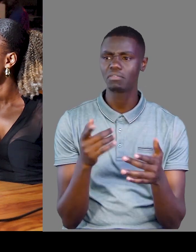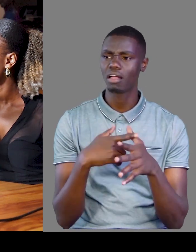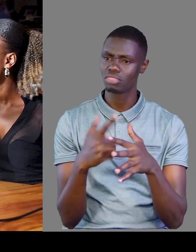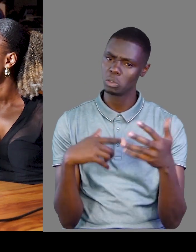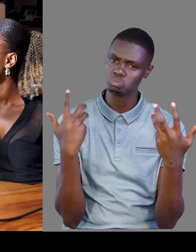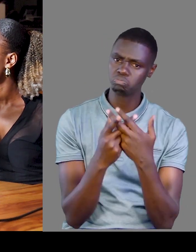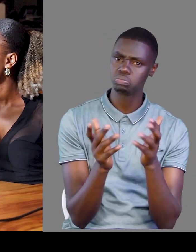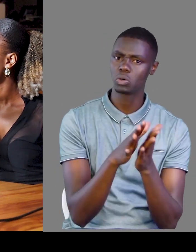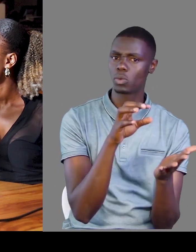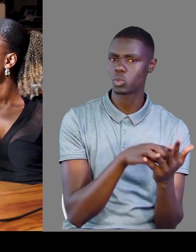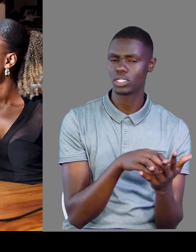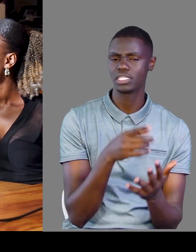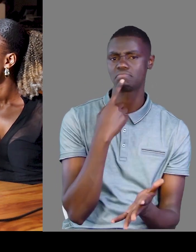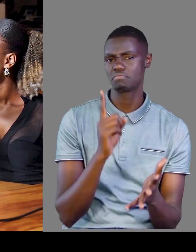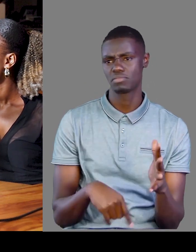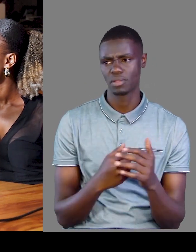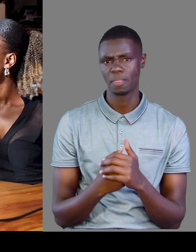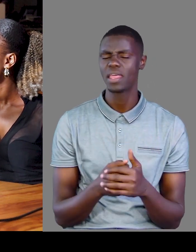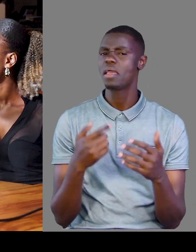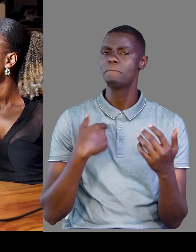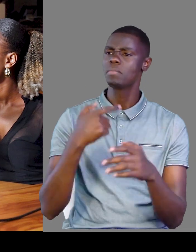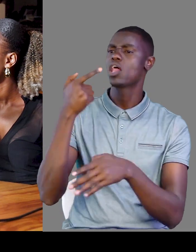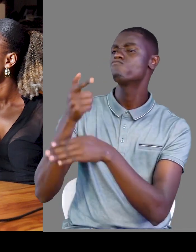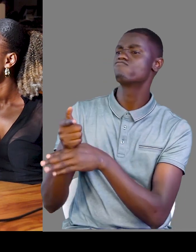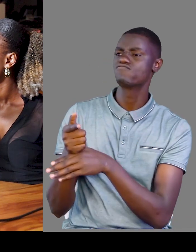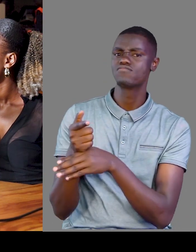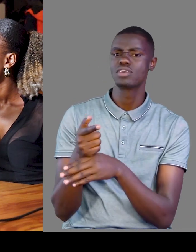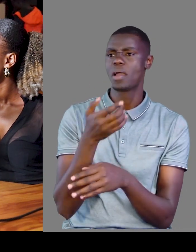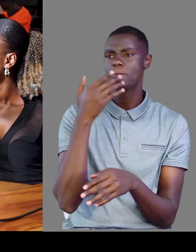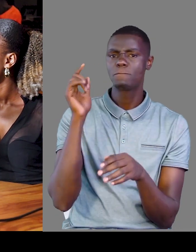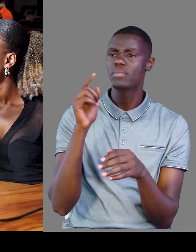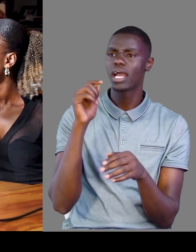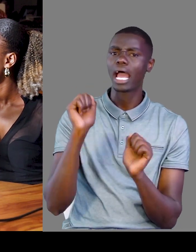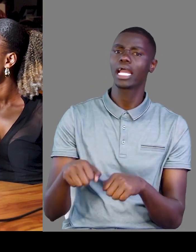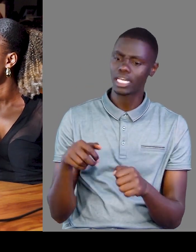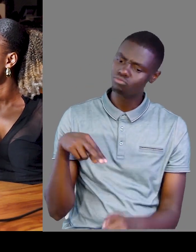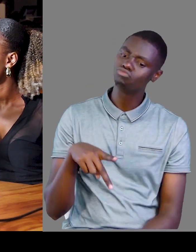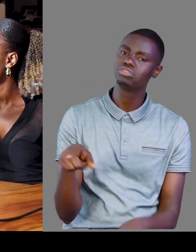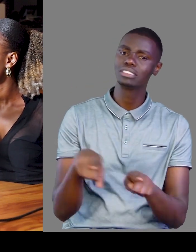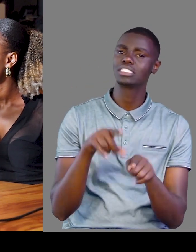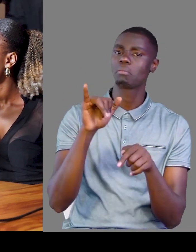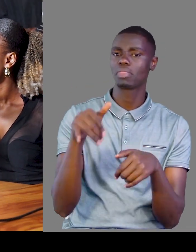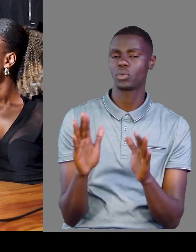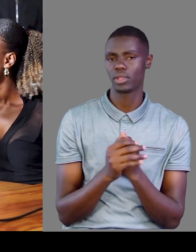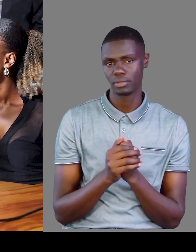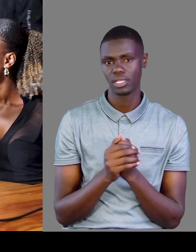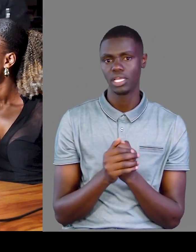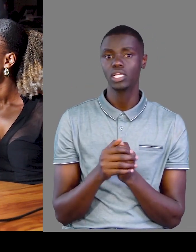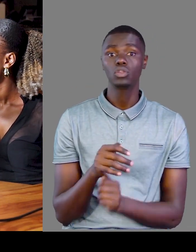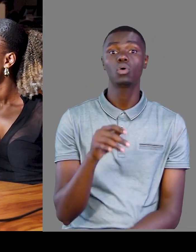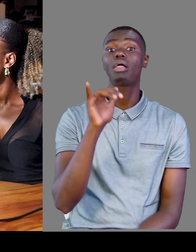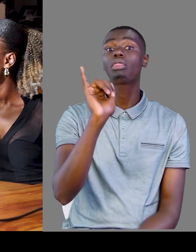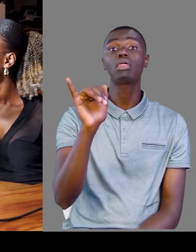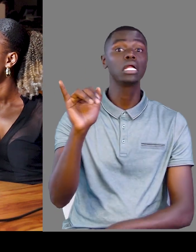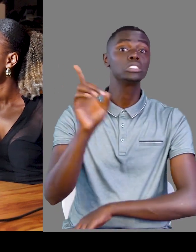content. Sikuja nikasema sasa mimi na shoot. Sijifanya hivi ndo natembeanga. Unaona? Hiyo siku sikuongea kwa hiyo